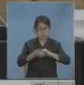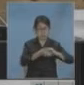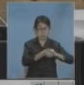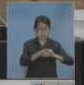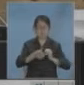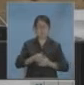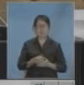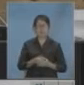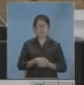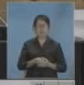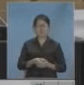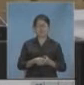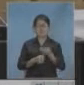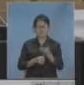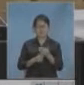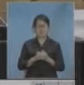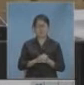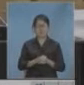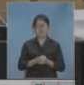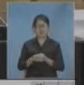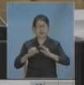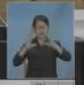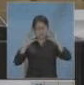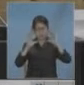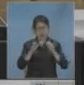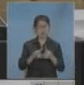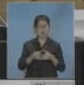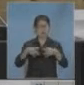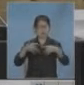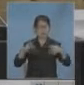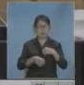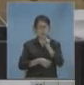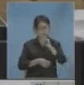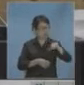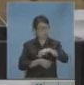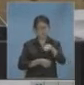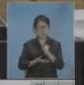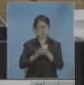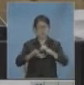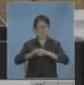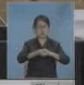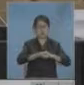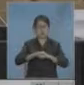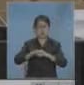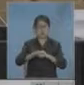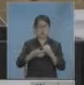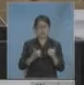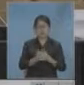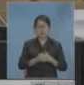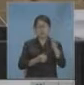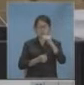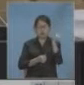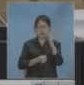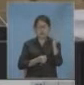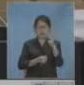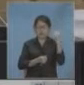ะท่านก็ขอความร่วมมือจากทั้งฝ่ายรัฐบาลสมาชิกทั้งหลายนะฮะเราก็ดึกกันมากลับบ้านตี2ตี3